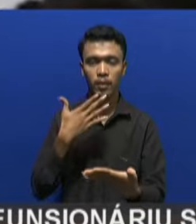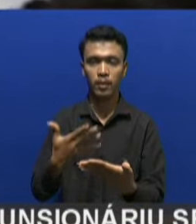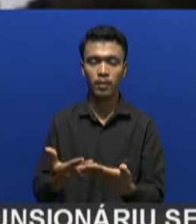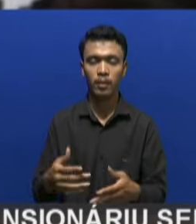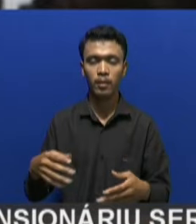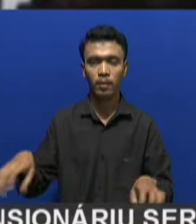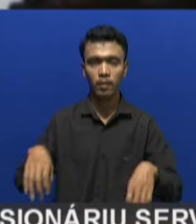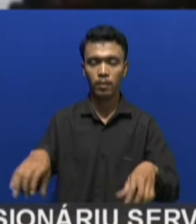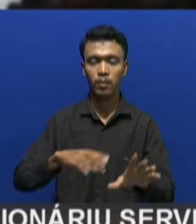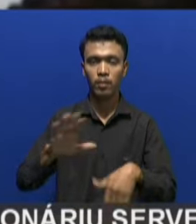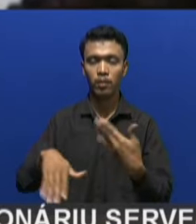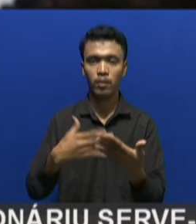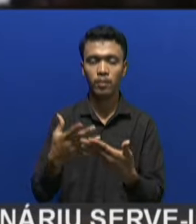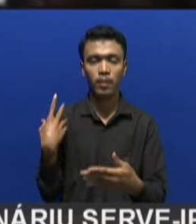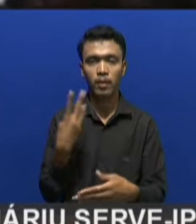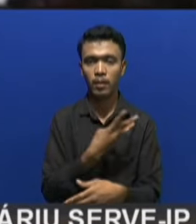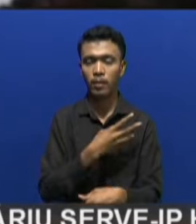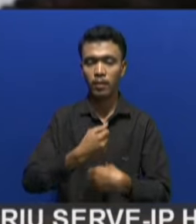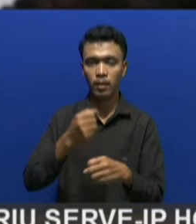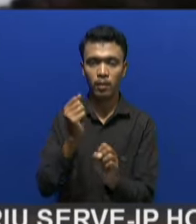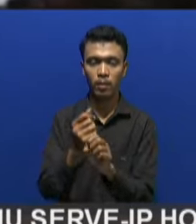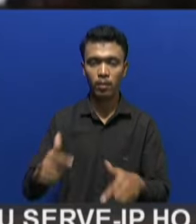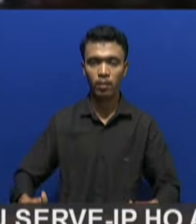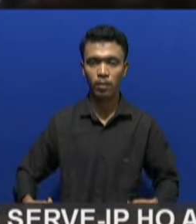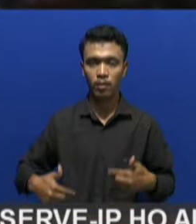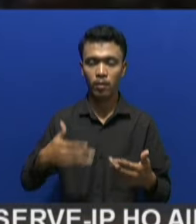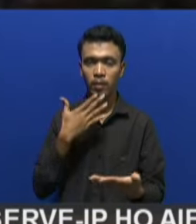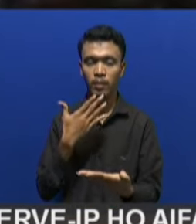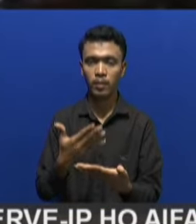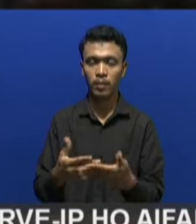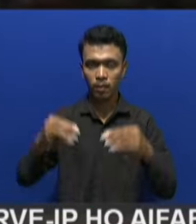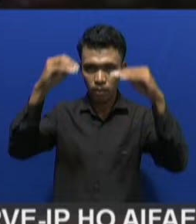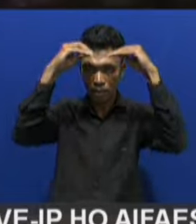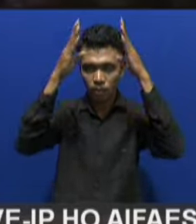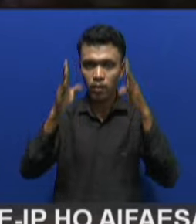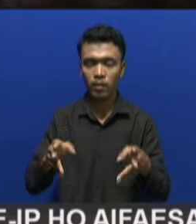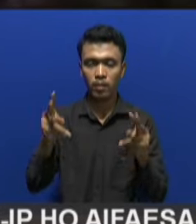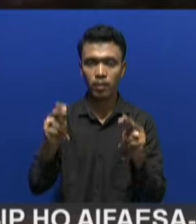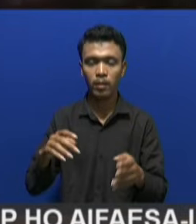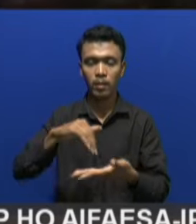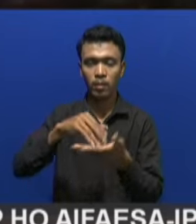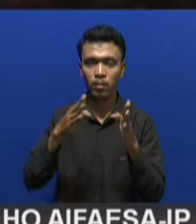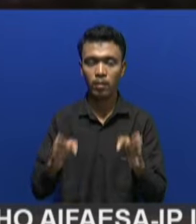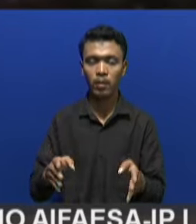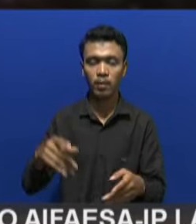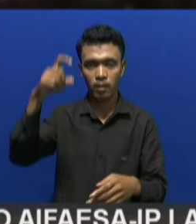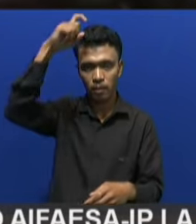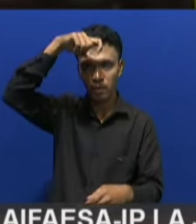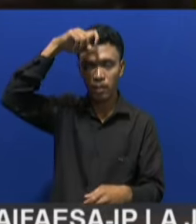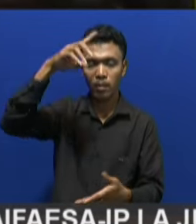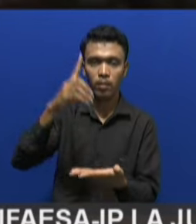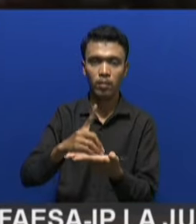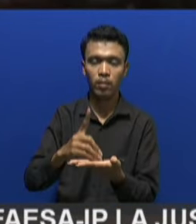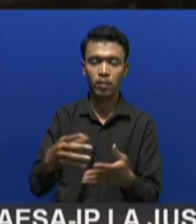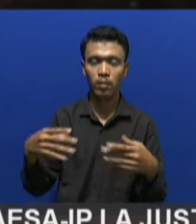bele Moris Diak. Professor ne luta ba saira, atu estudante matenek. Doutor ne luta atu salsera. A tu povo la vela